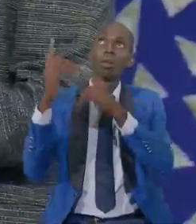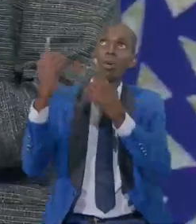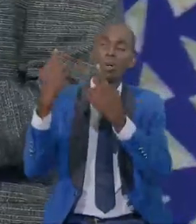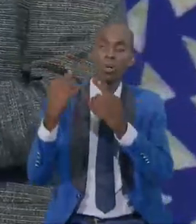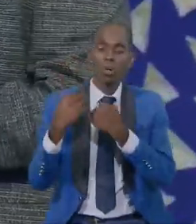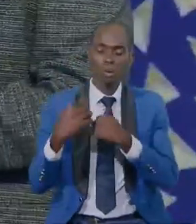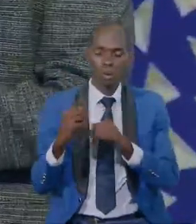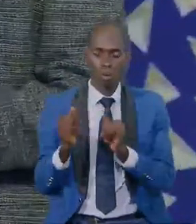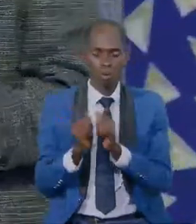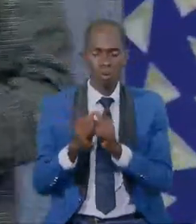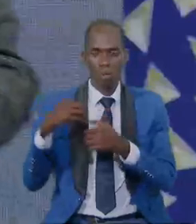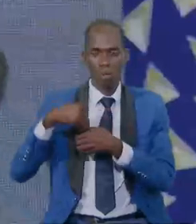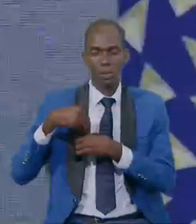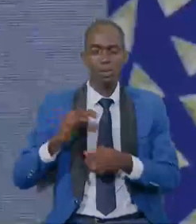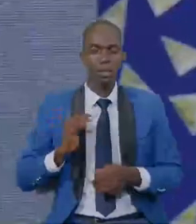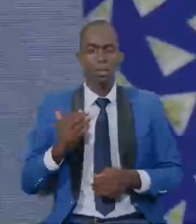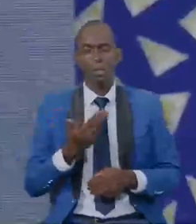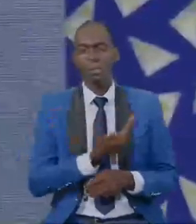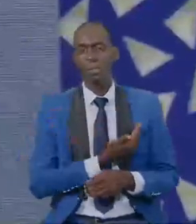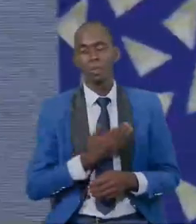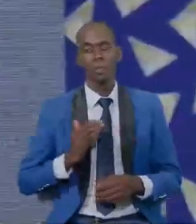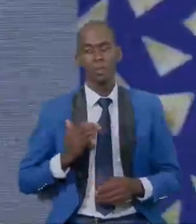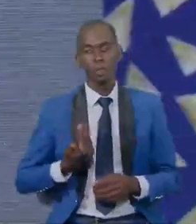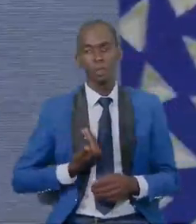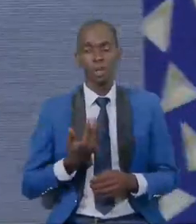Et puis le ciel descend dans notre âme.